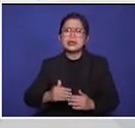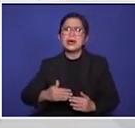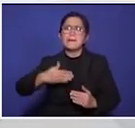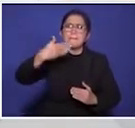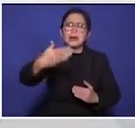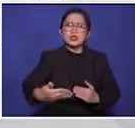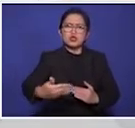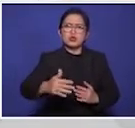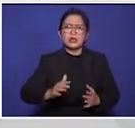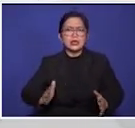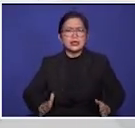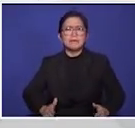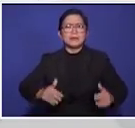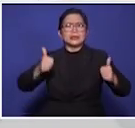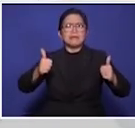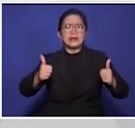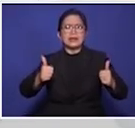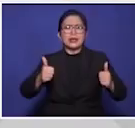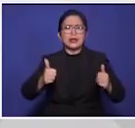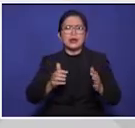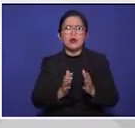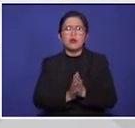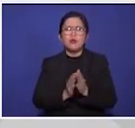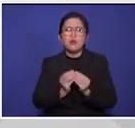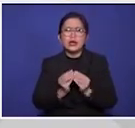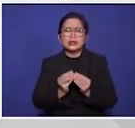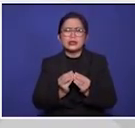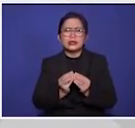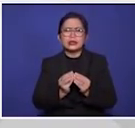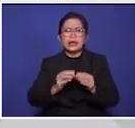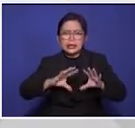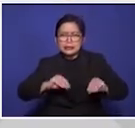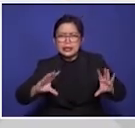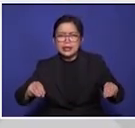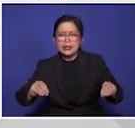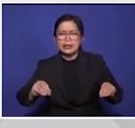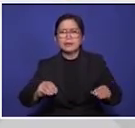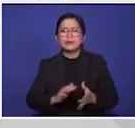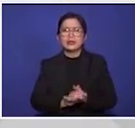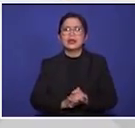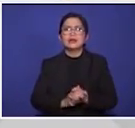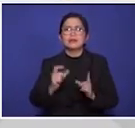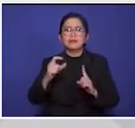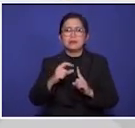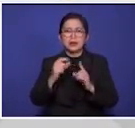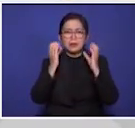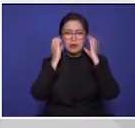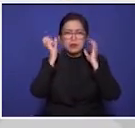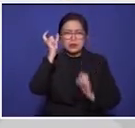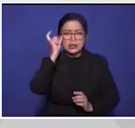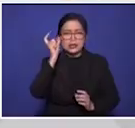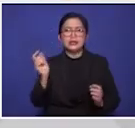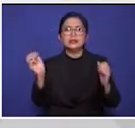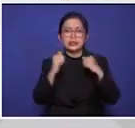peluang untuk membuka lapangan pekerjaan prabowoandi berkomitmen kita akan memastikan putra-putri terbaik